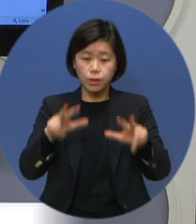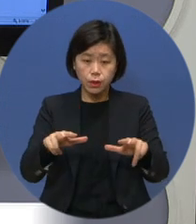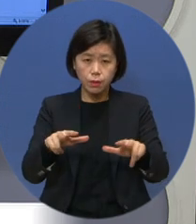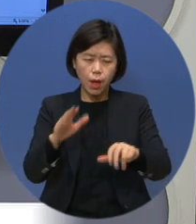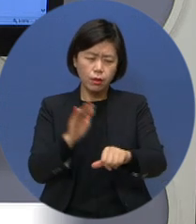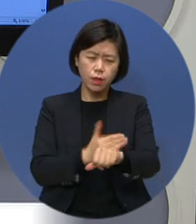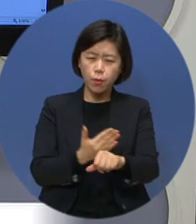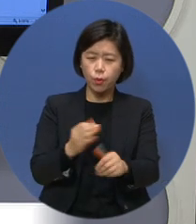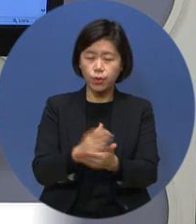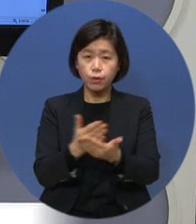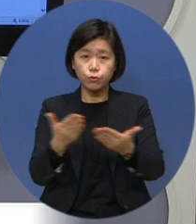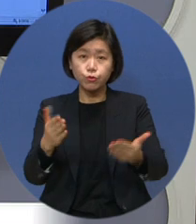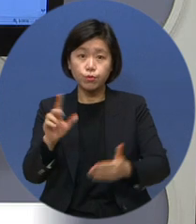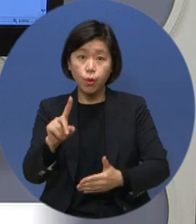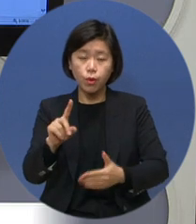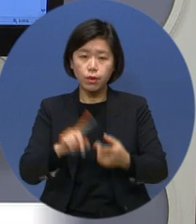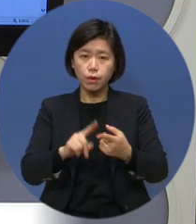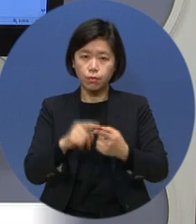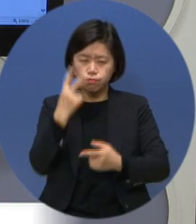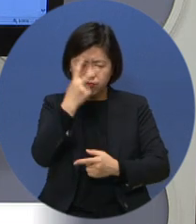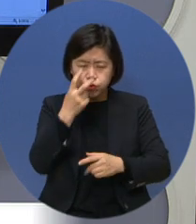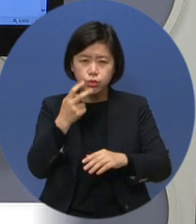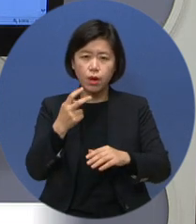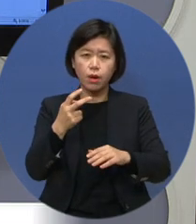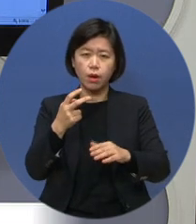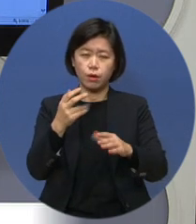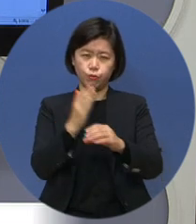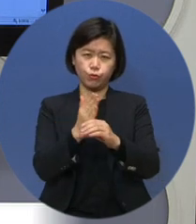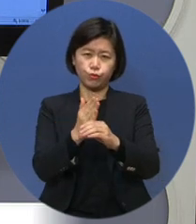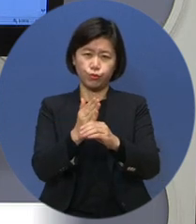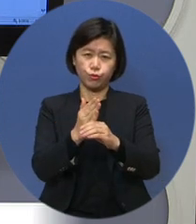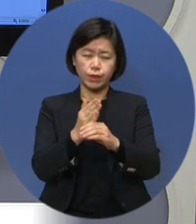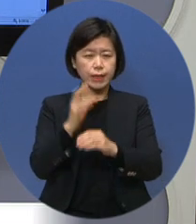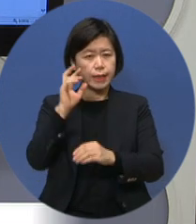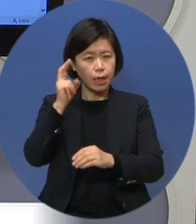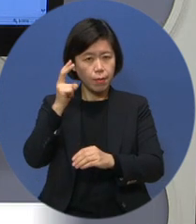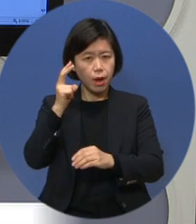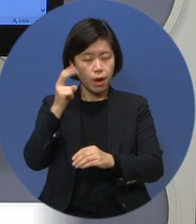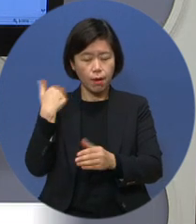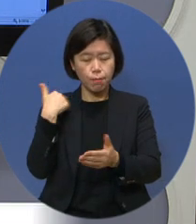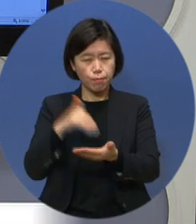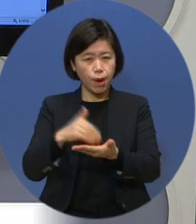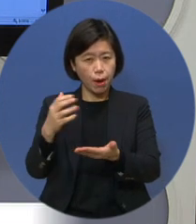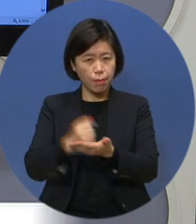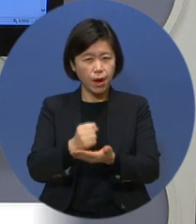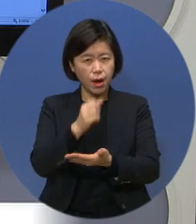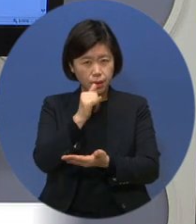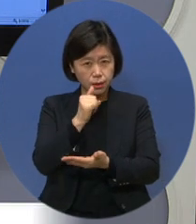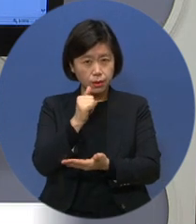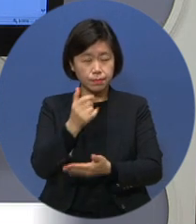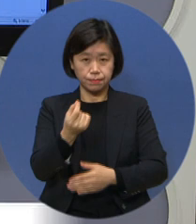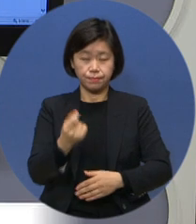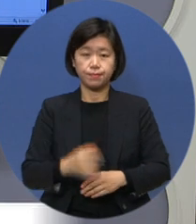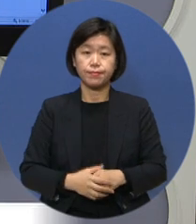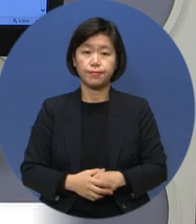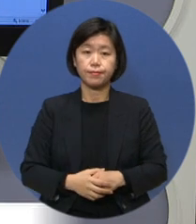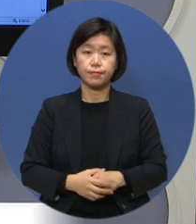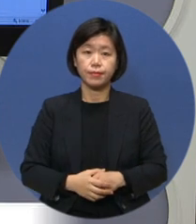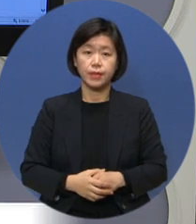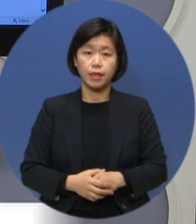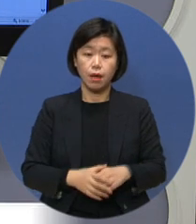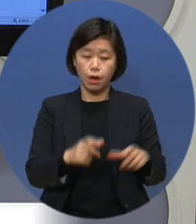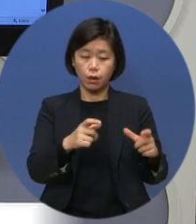중인 가운데 환수 대상이 적지 않을 것으로 보고 있는데요 각 지자체는 도움 일시에 재난 지원금 환수